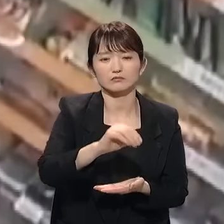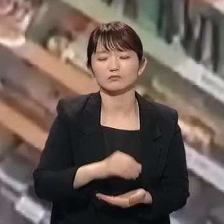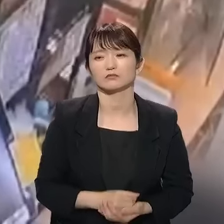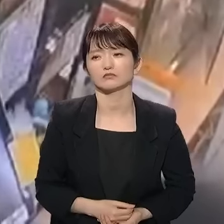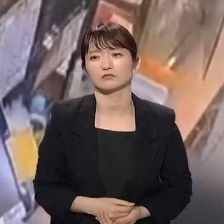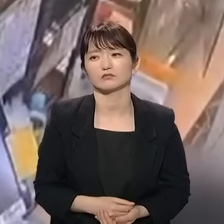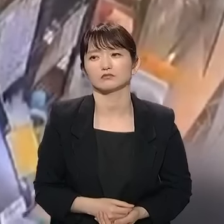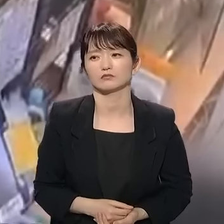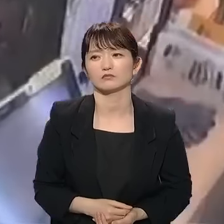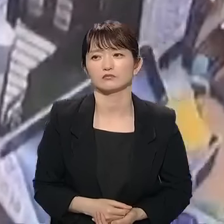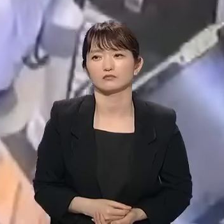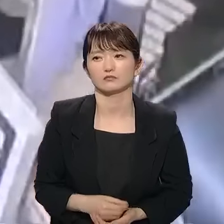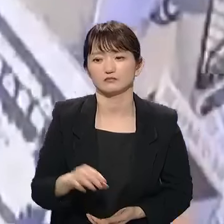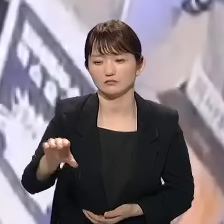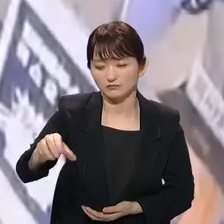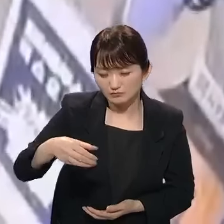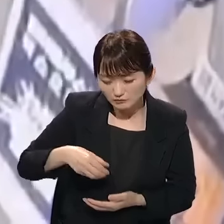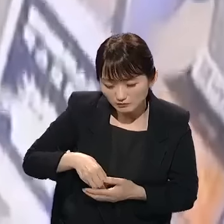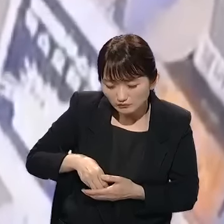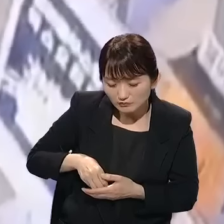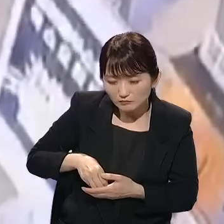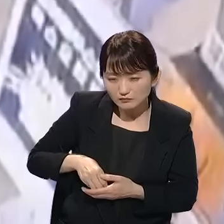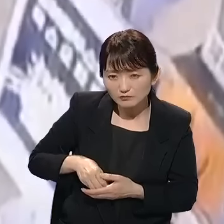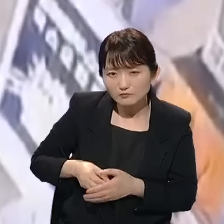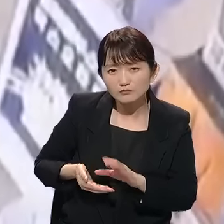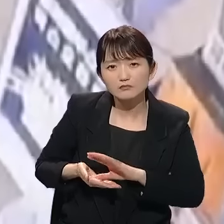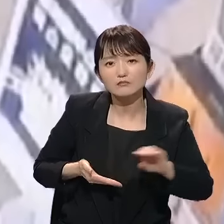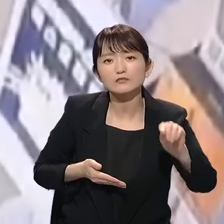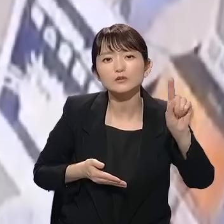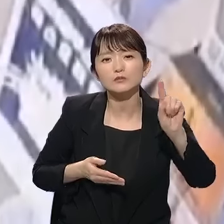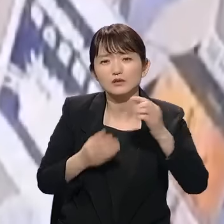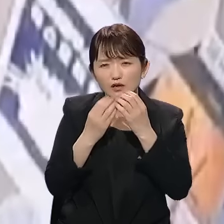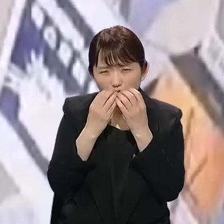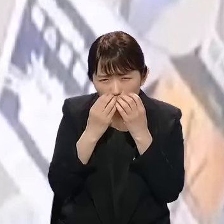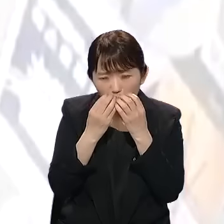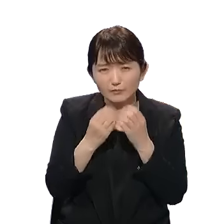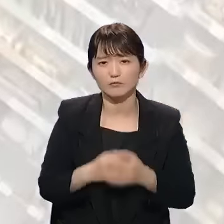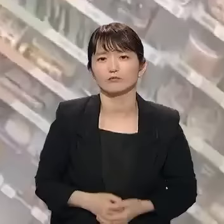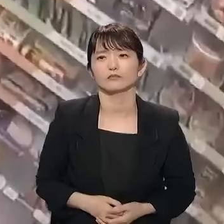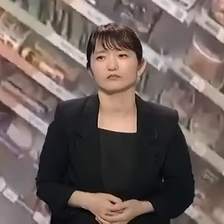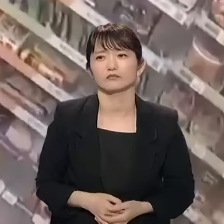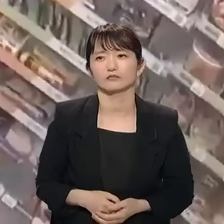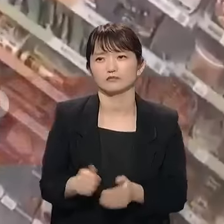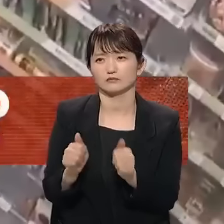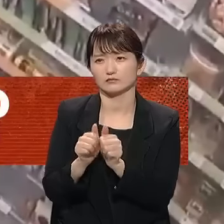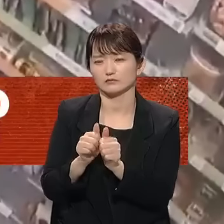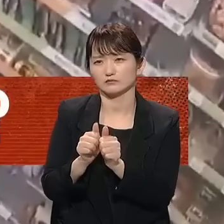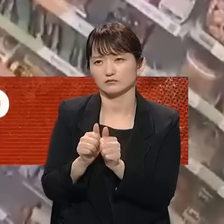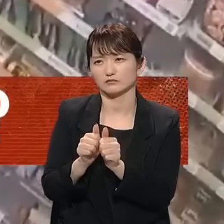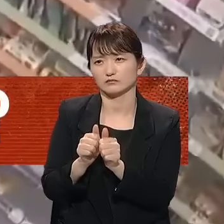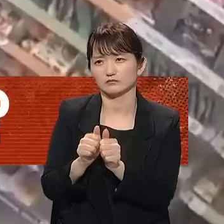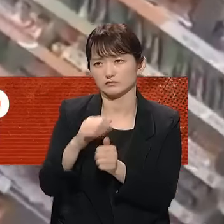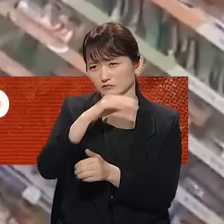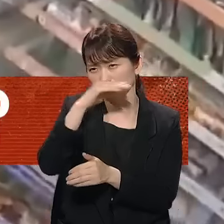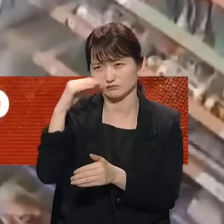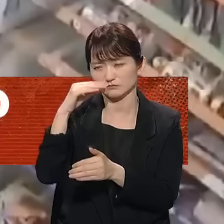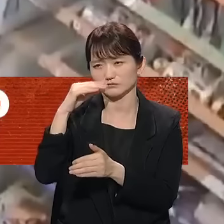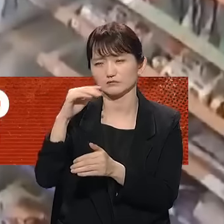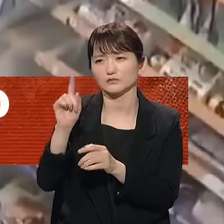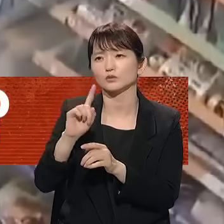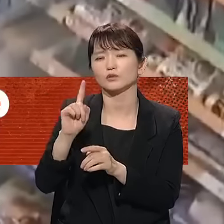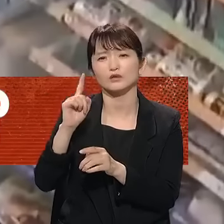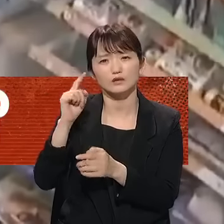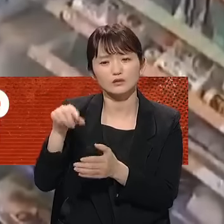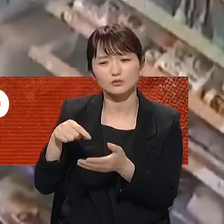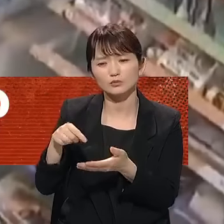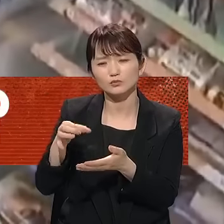자, 들고 나간 게 뭐냐? 햄버거입니다. 자, 교수님. 멀쩡하게 생겼어요. 왜 저러고 살아? 저게 이제 지난 일요일